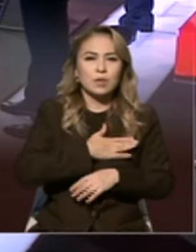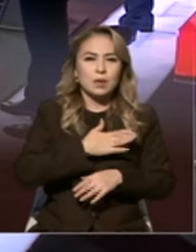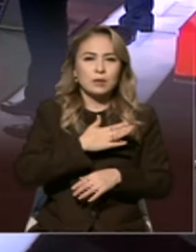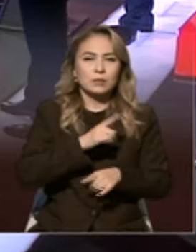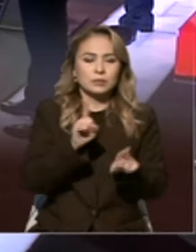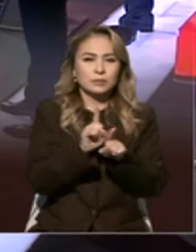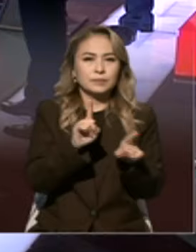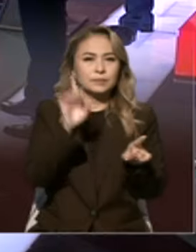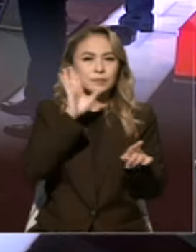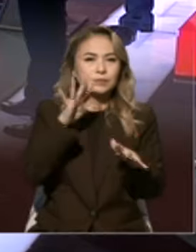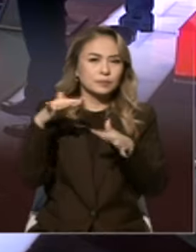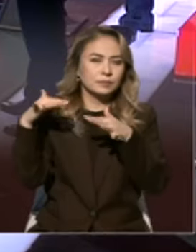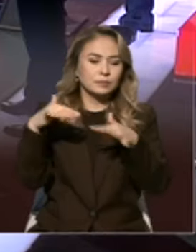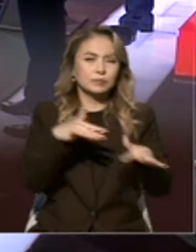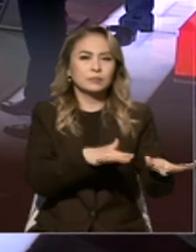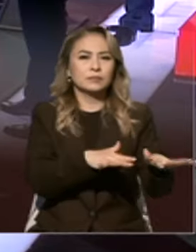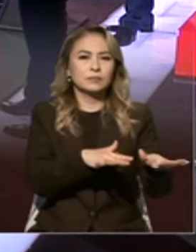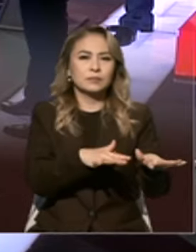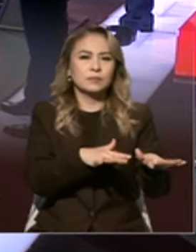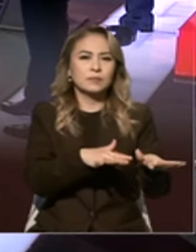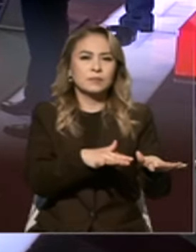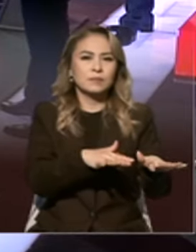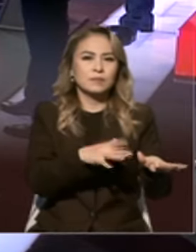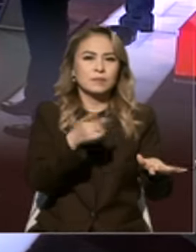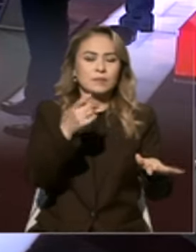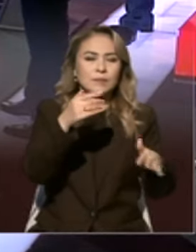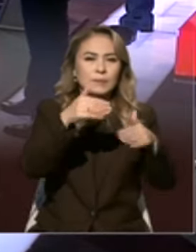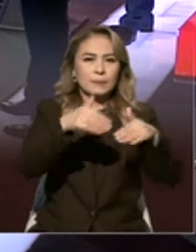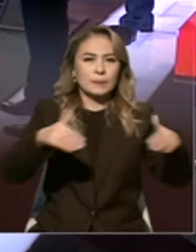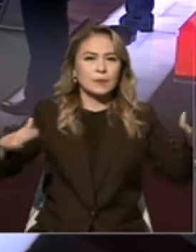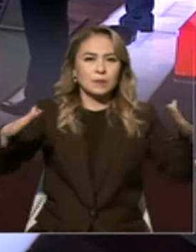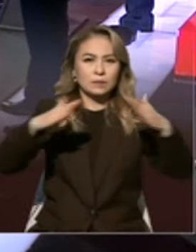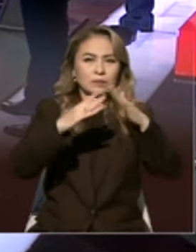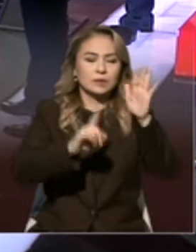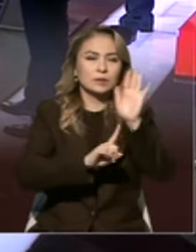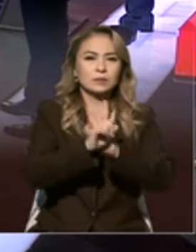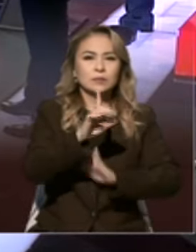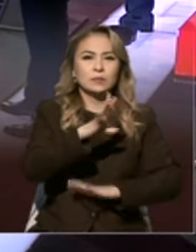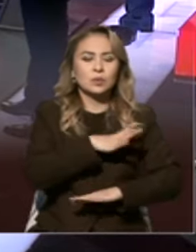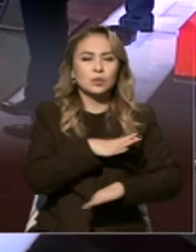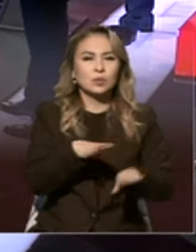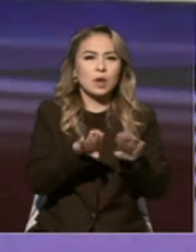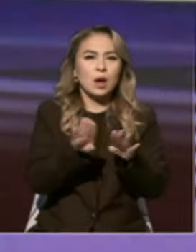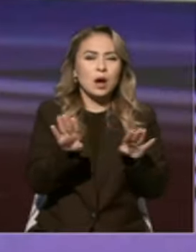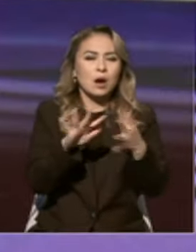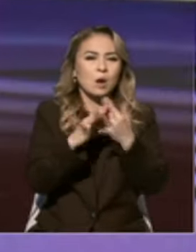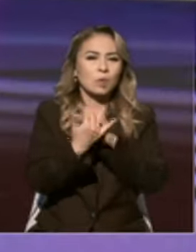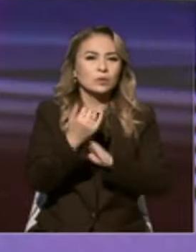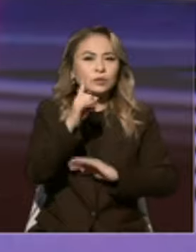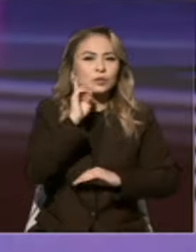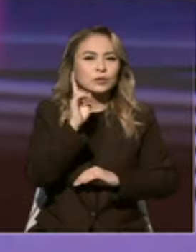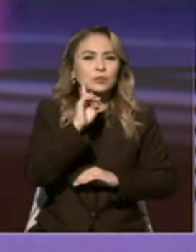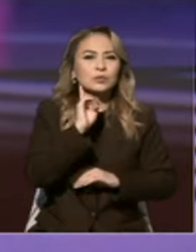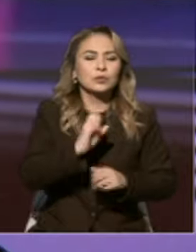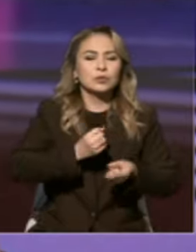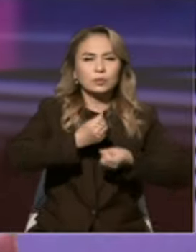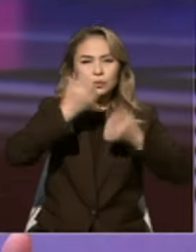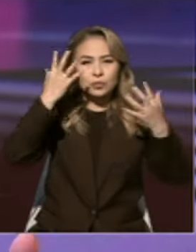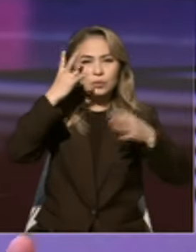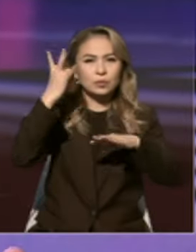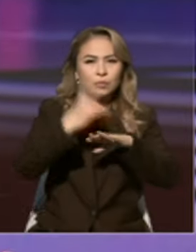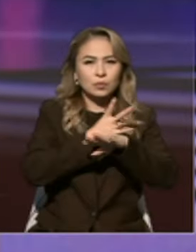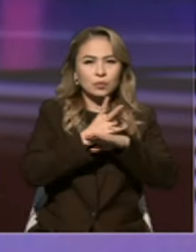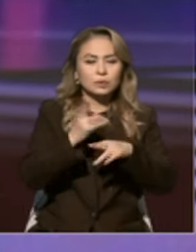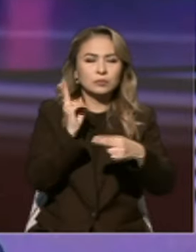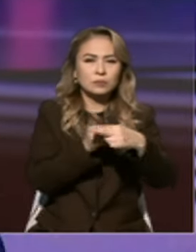ауылымызға да осы ентелеп, осы ауылдың шетіне, шеткі қораларға су кіре бастады. Сол кезде ауылдың жастары күндіз түні күресіп,